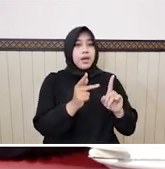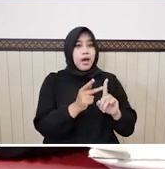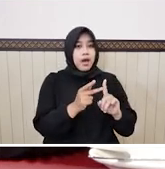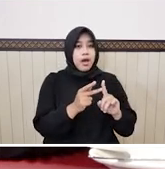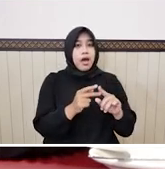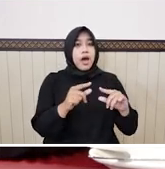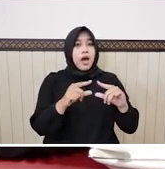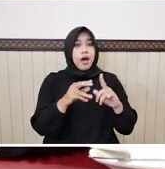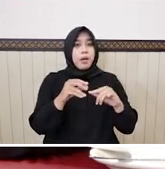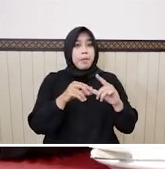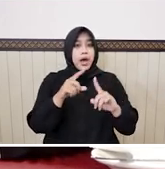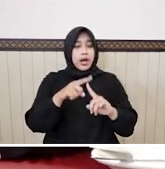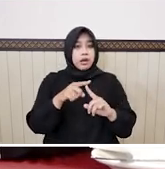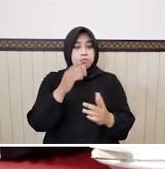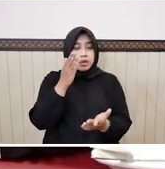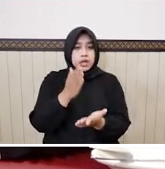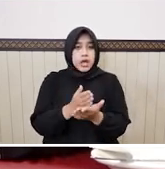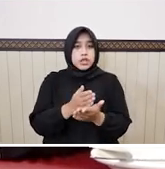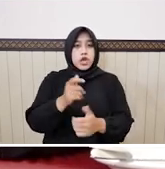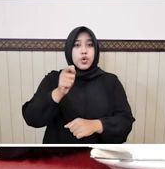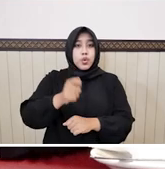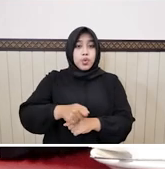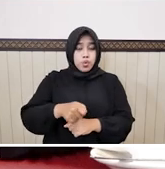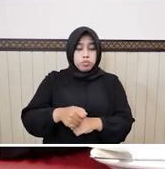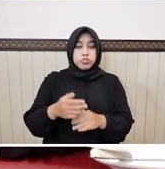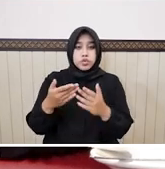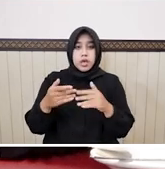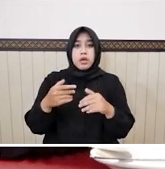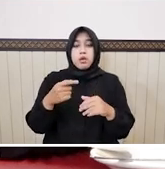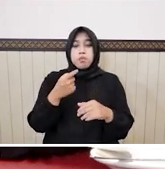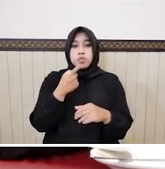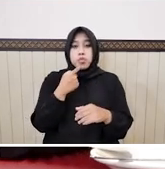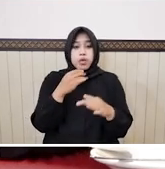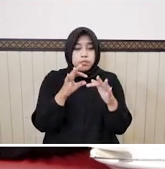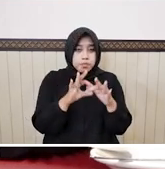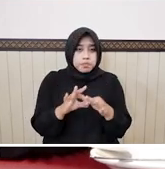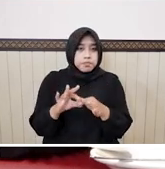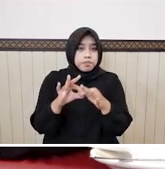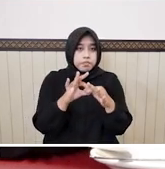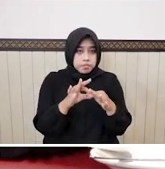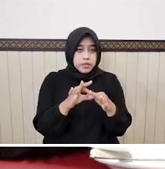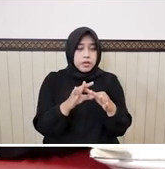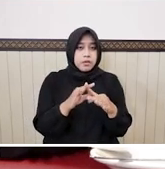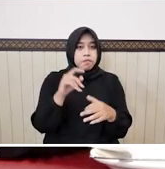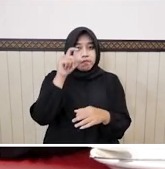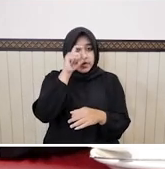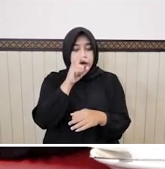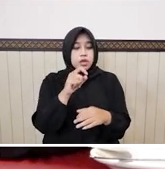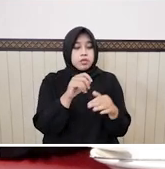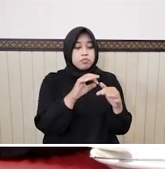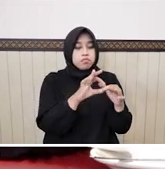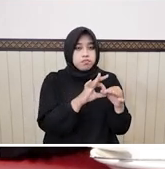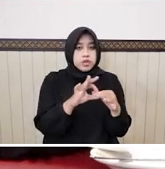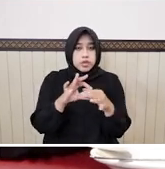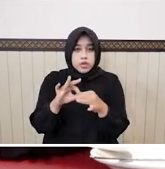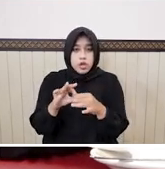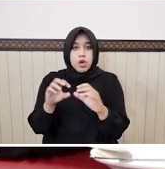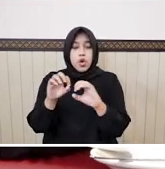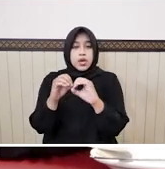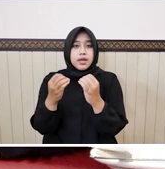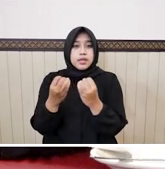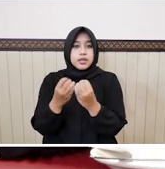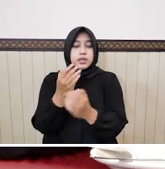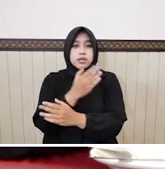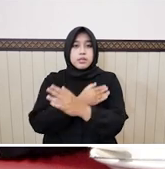dan aparat penegak hukum juga mencoba untuk bersinergi menjalin kerjasama dengan organisasi-organisasi